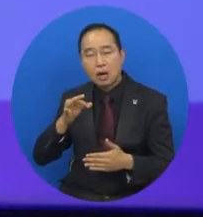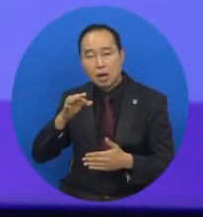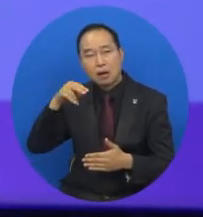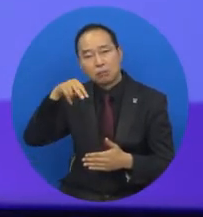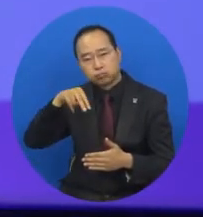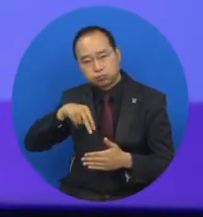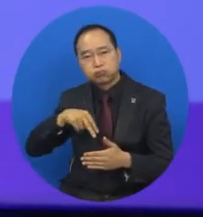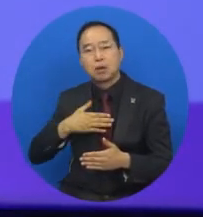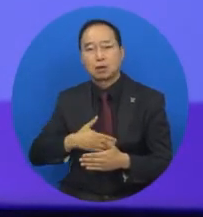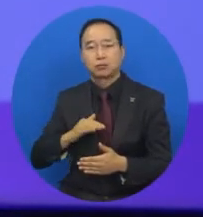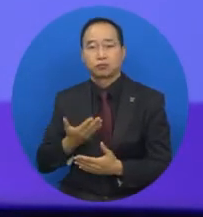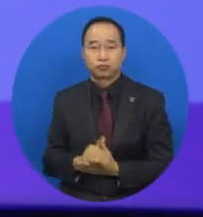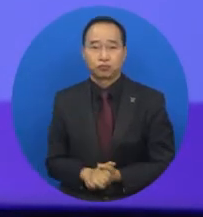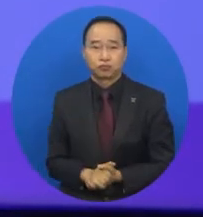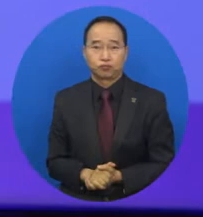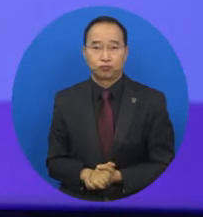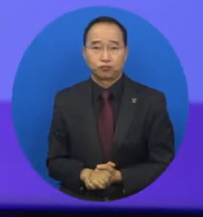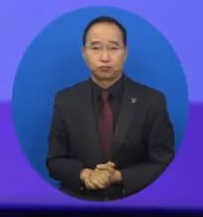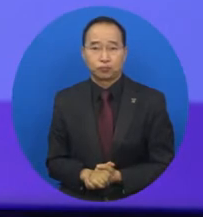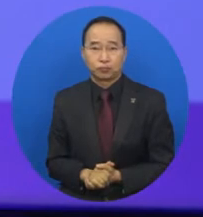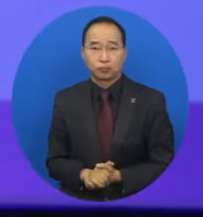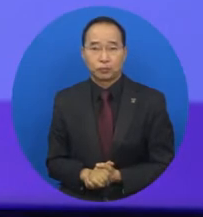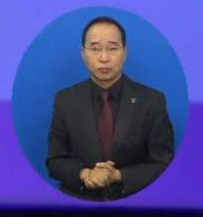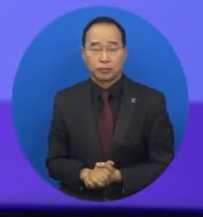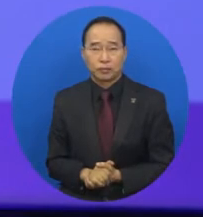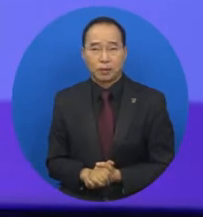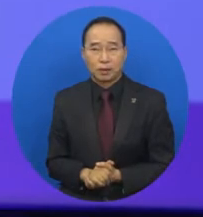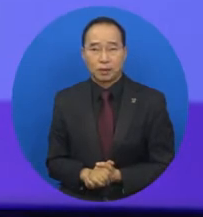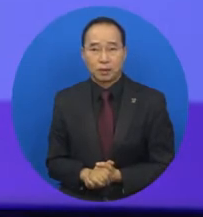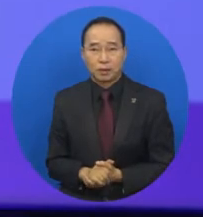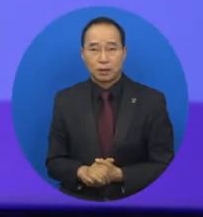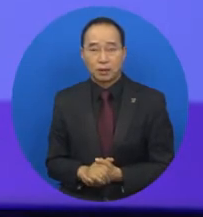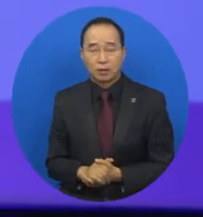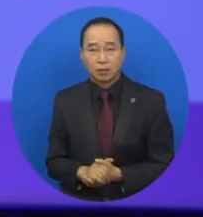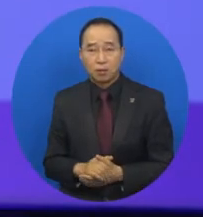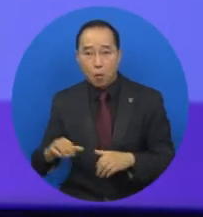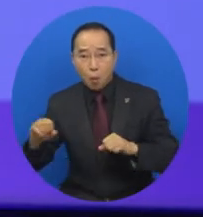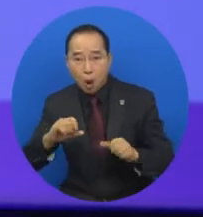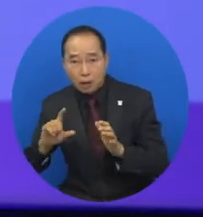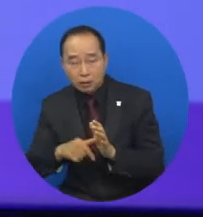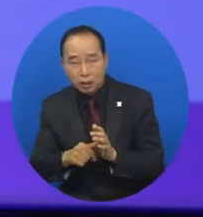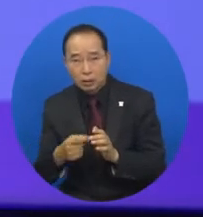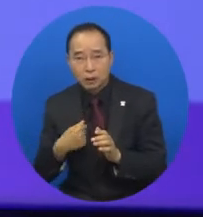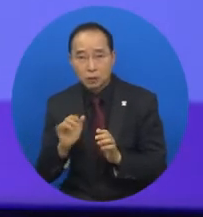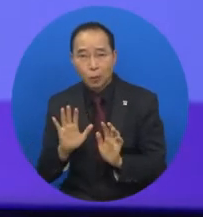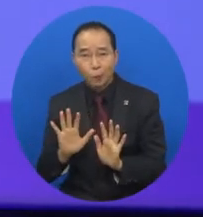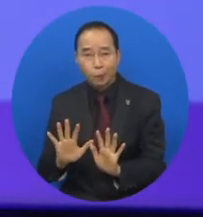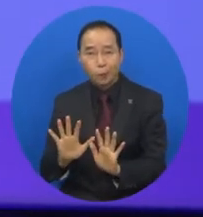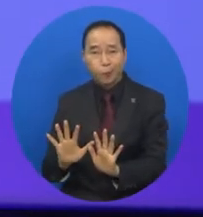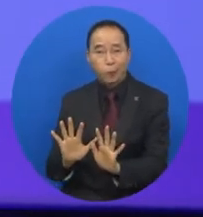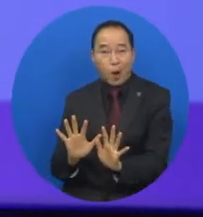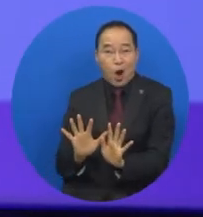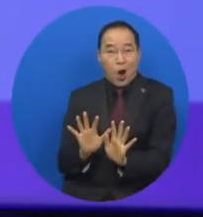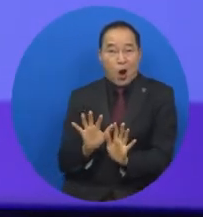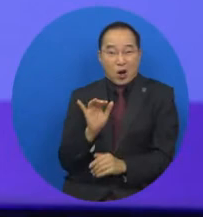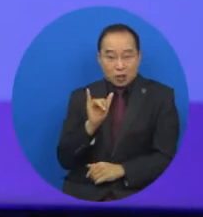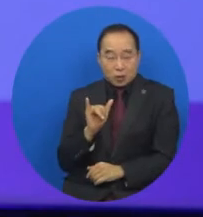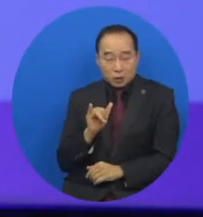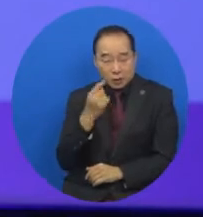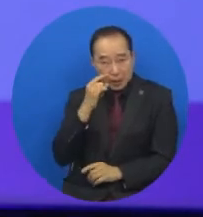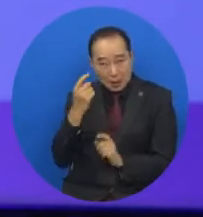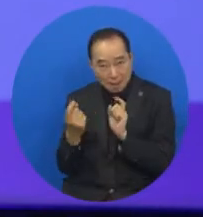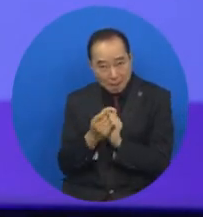중입니다. 그리고 그렇게 저렇게 이 저항들을 직면하고 단계를 점점 밟아